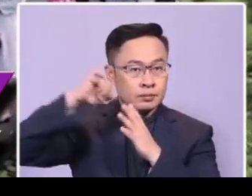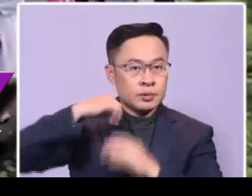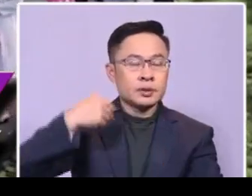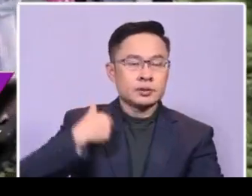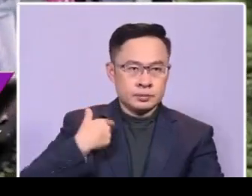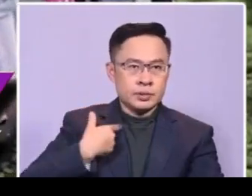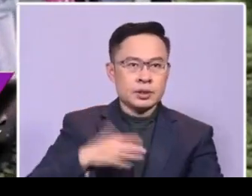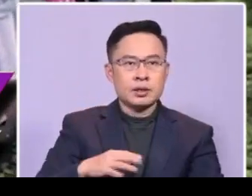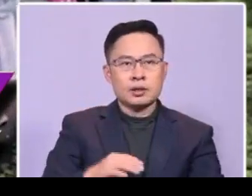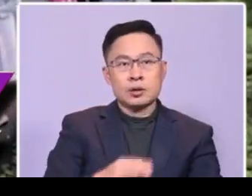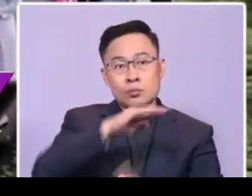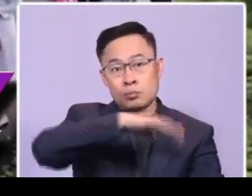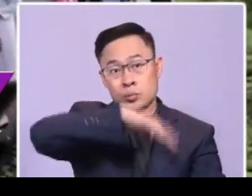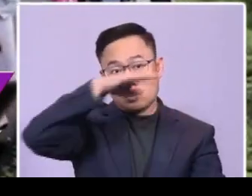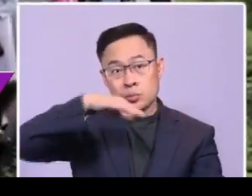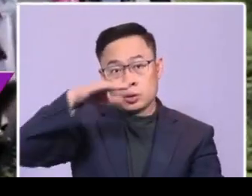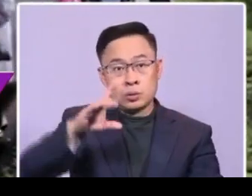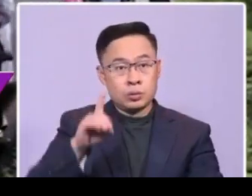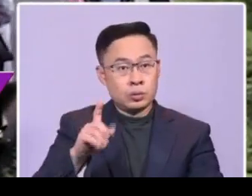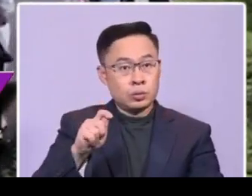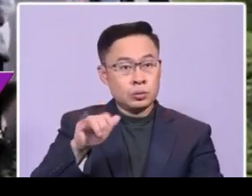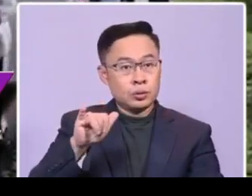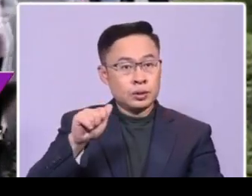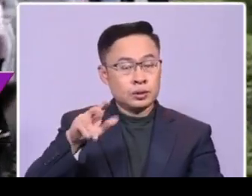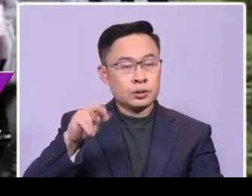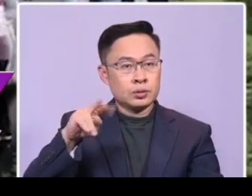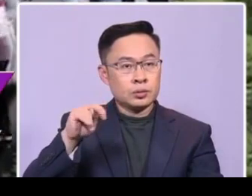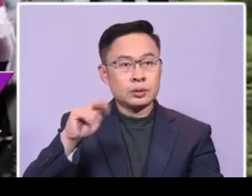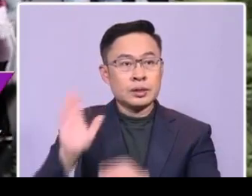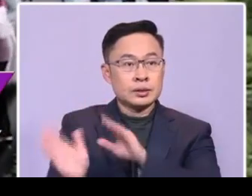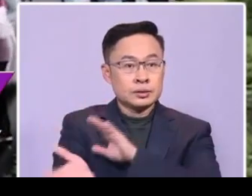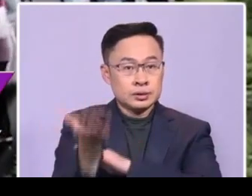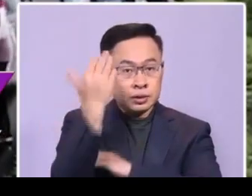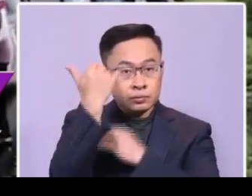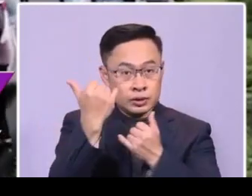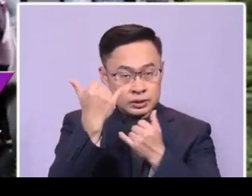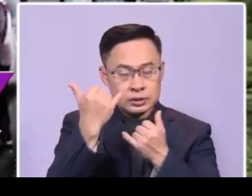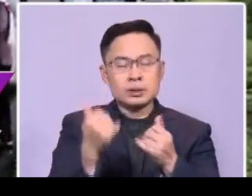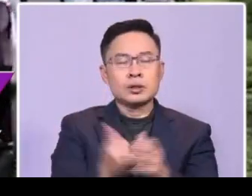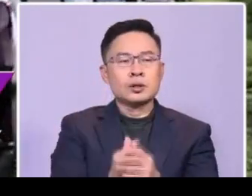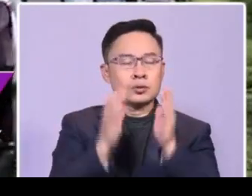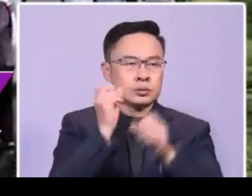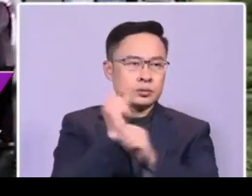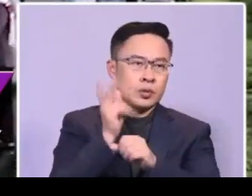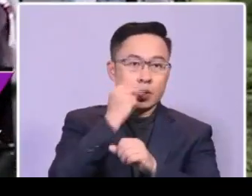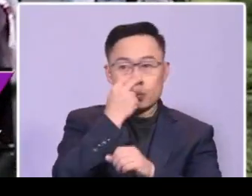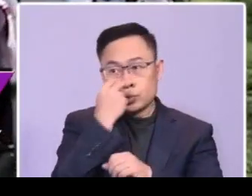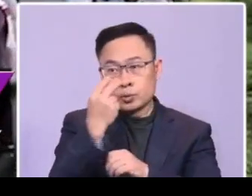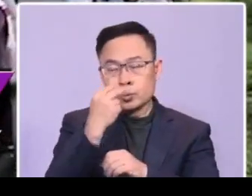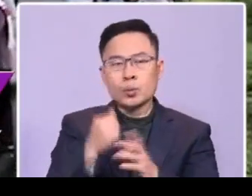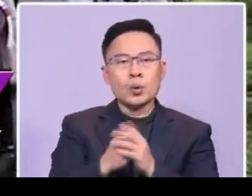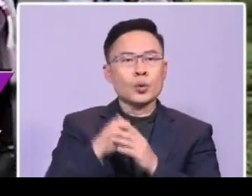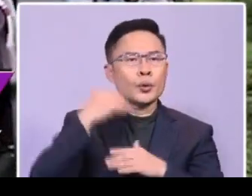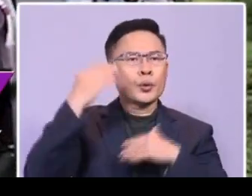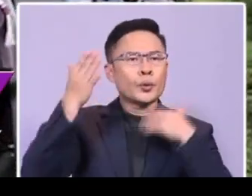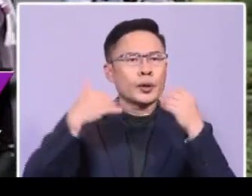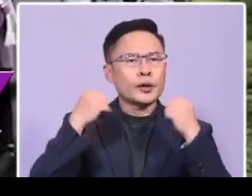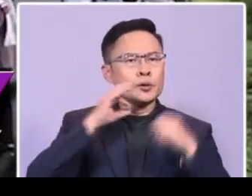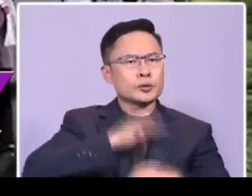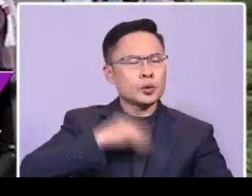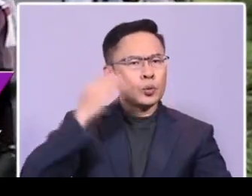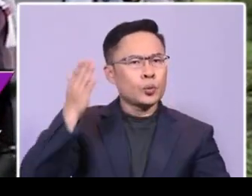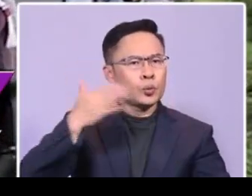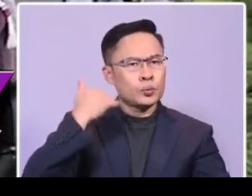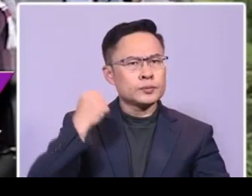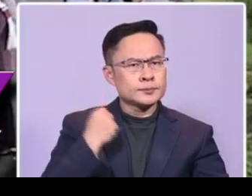ยอดดอยอินทนนท์ที่อำเภอจอมทองจังหวัดเชียงใหม่เมื่อช่วงเช้าวันนี้ผู้สื่อข่าวรายงานว่าสภาพอากาศเริ่มเย็น